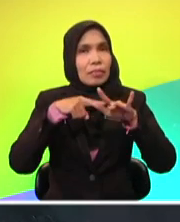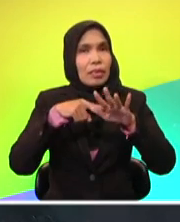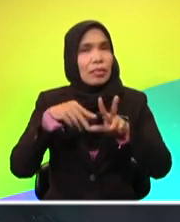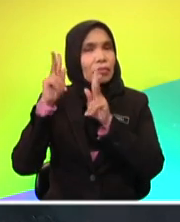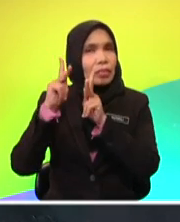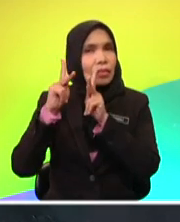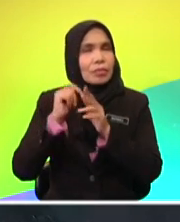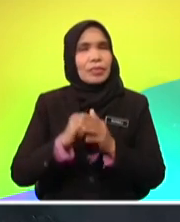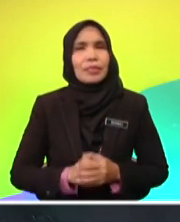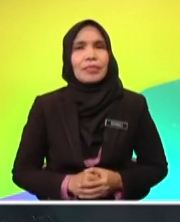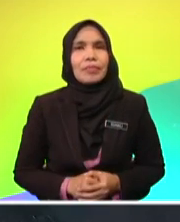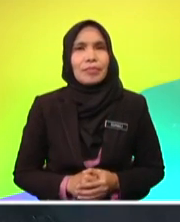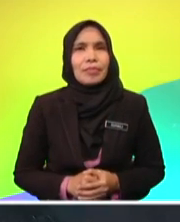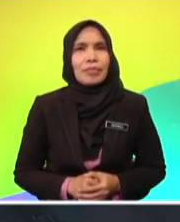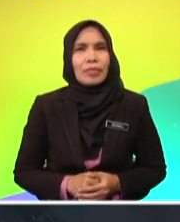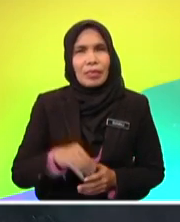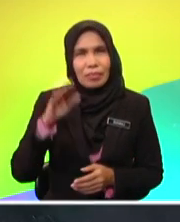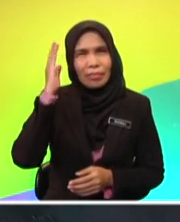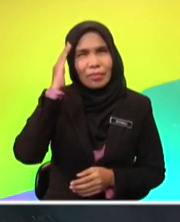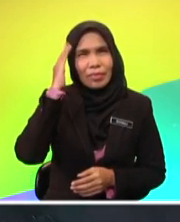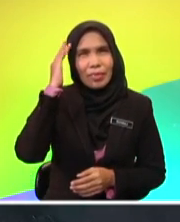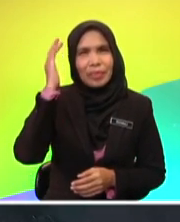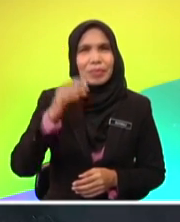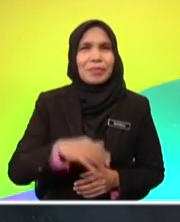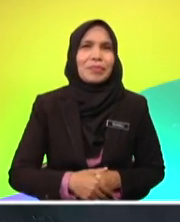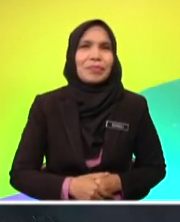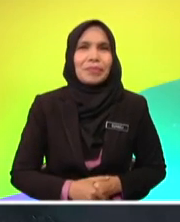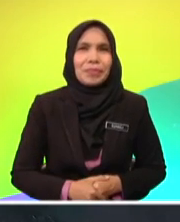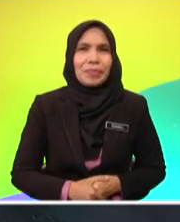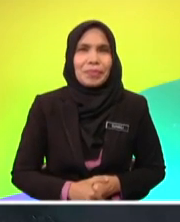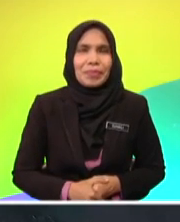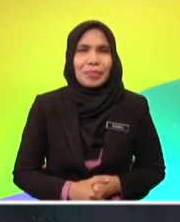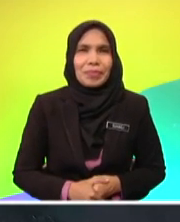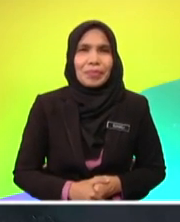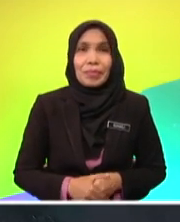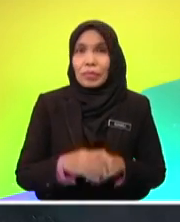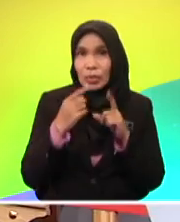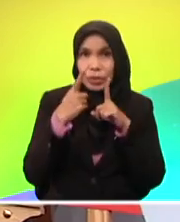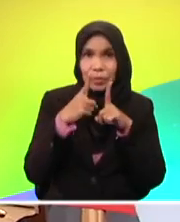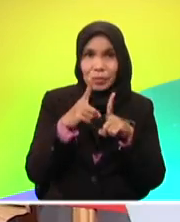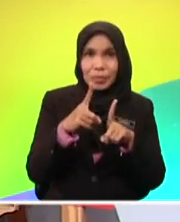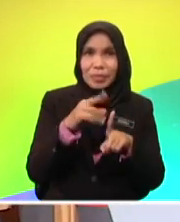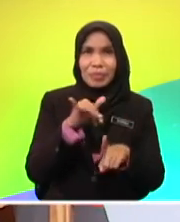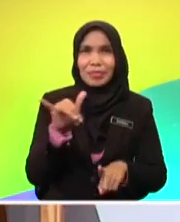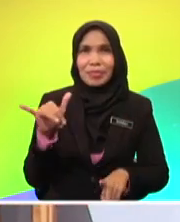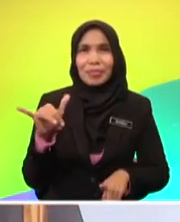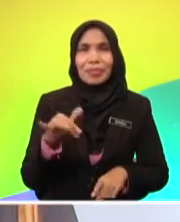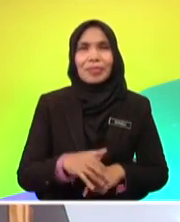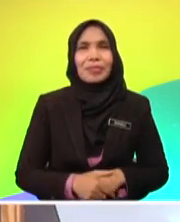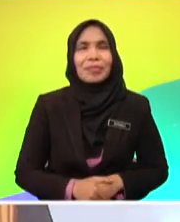Betul lah. Saya ingat-ingat lagi cikgu pegang. Okay. Jawapannya P